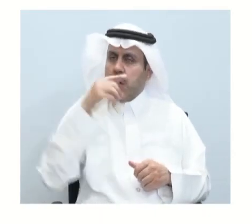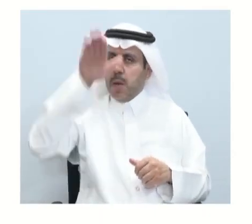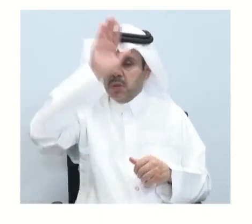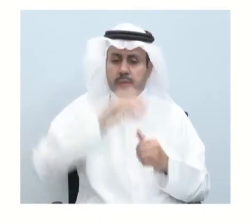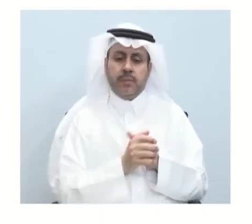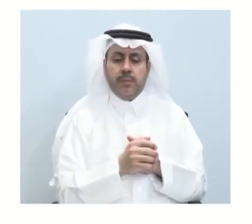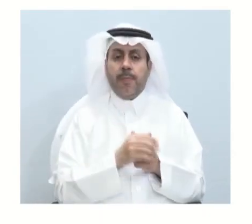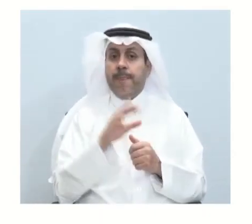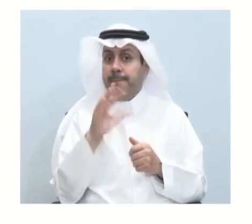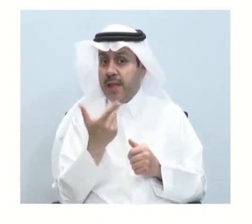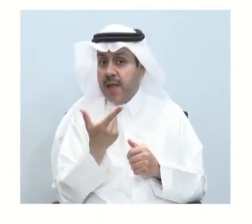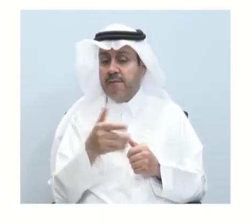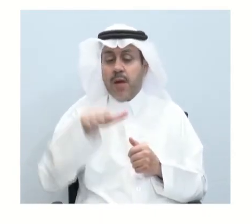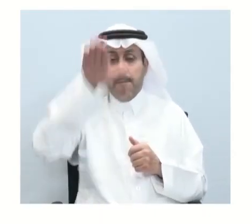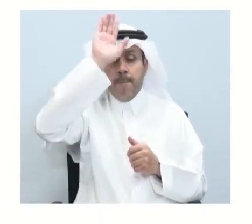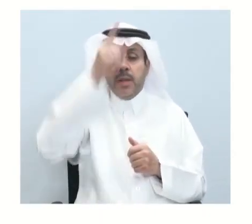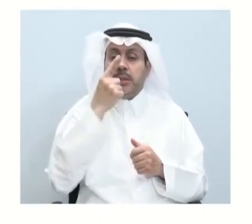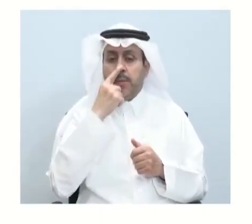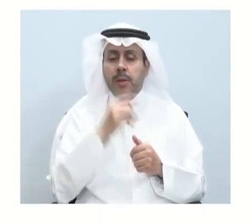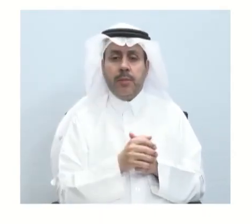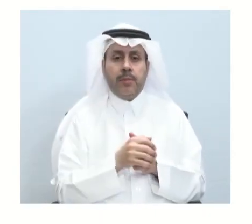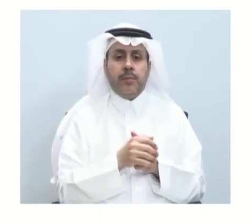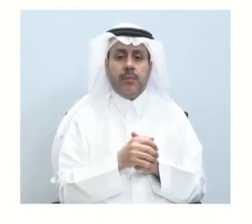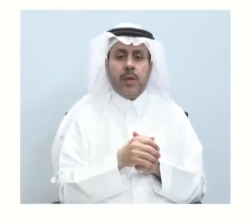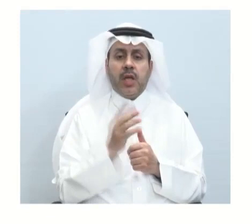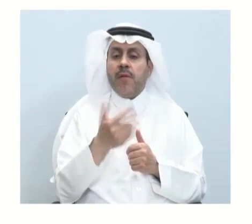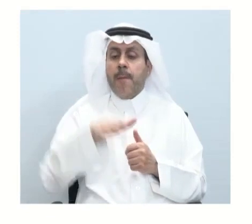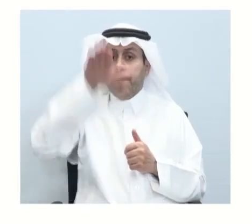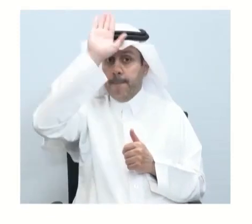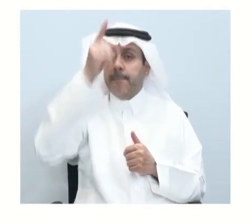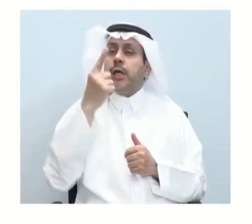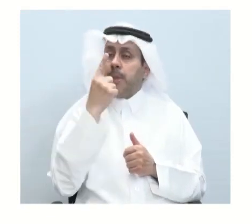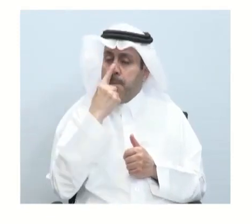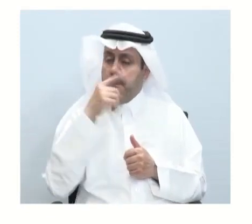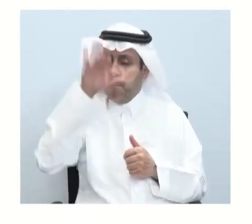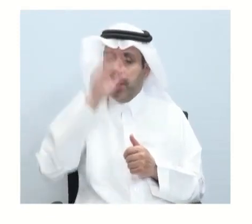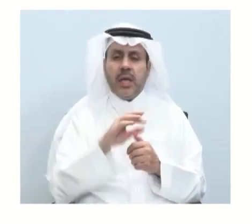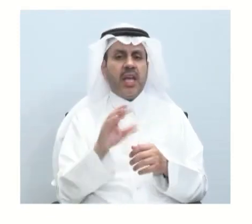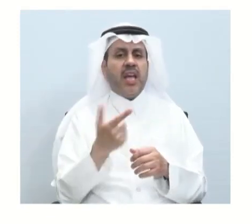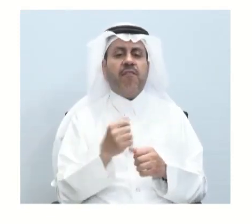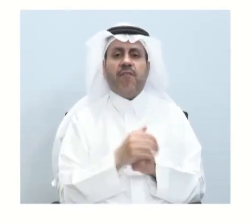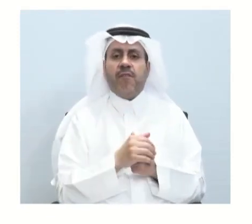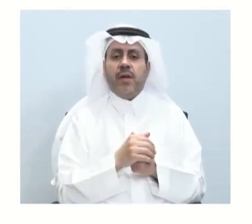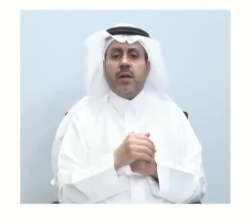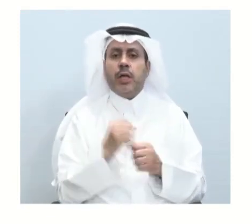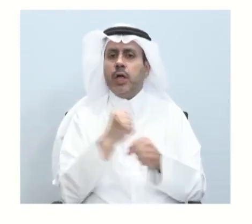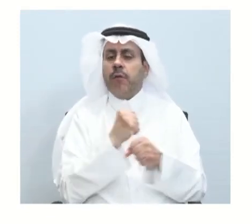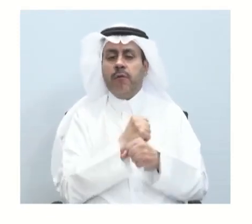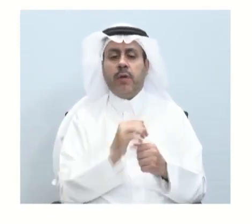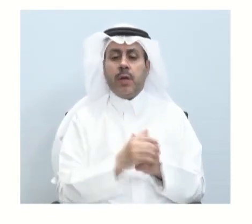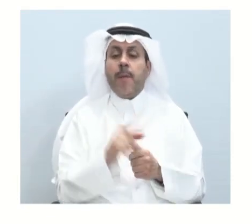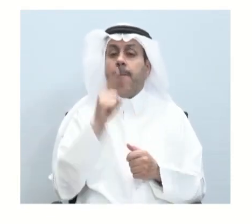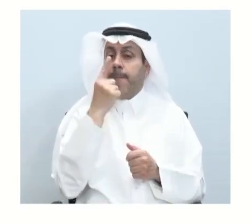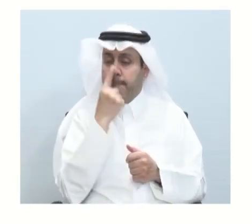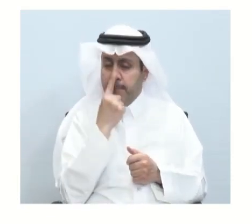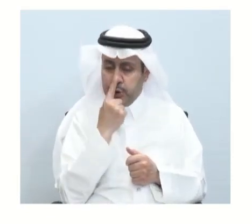البيعه الشرعيه بمبايعته الكلام المهم اهل الحل والعقد والمشوره لولي الامر الذي